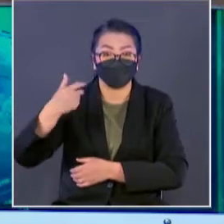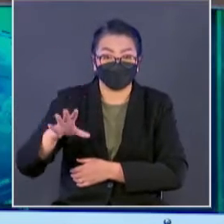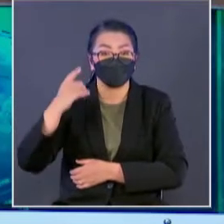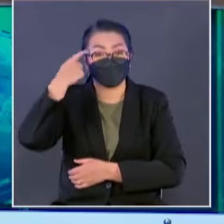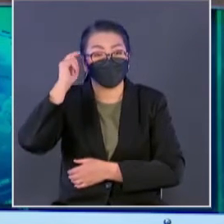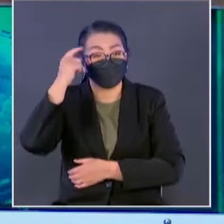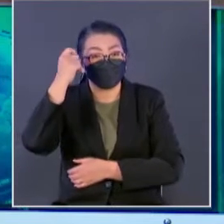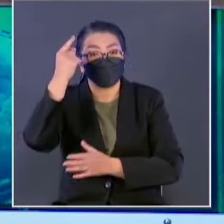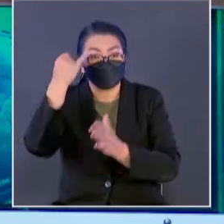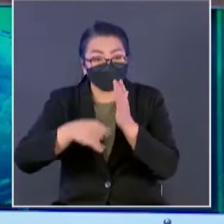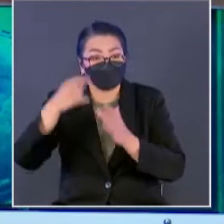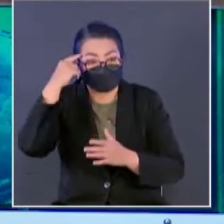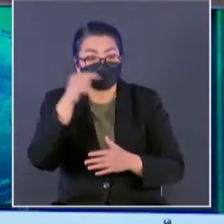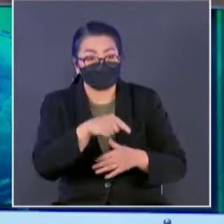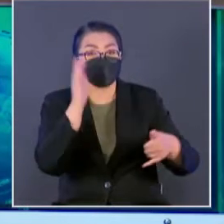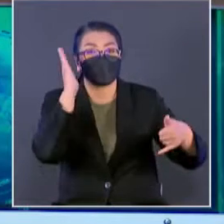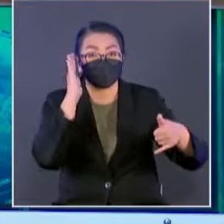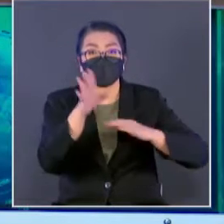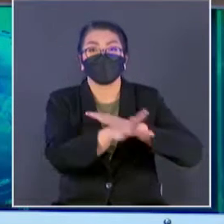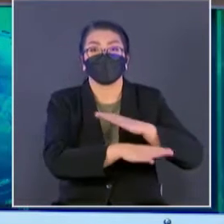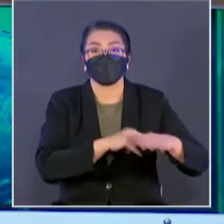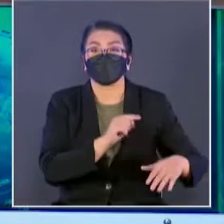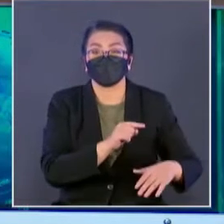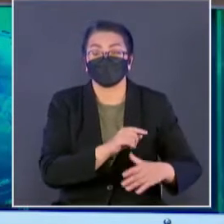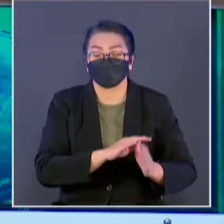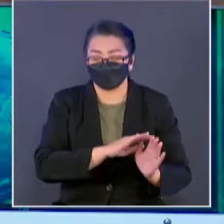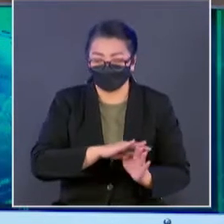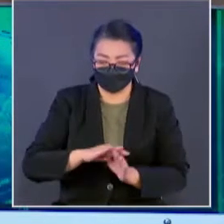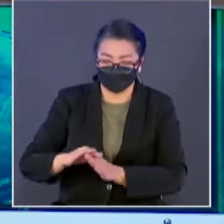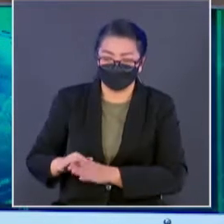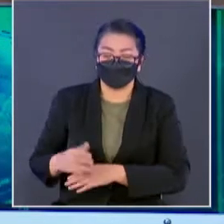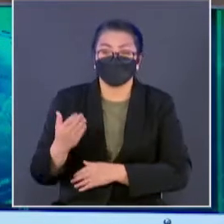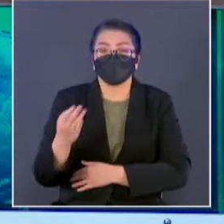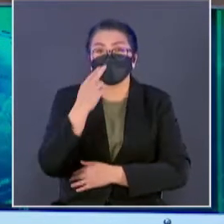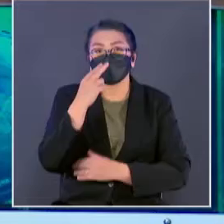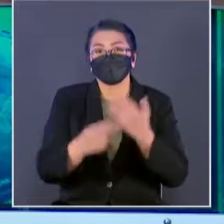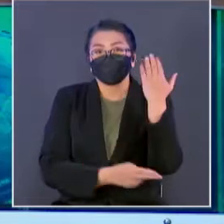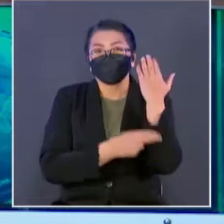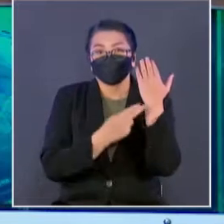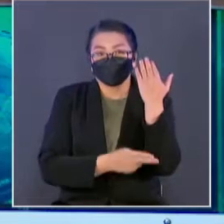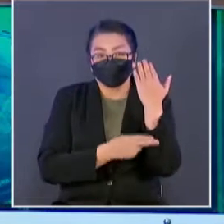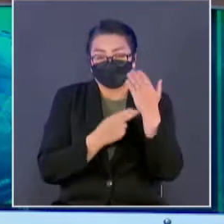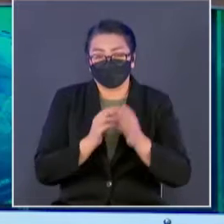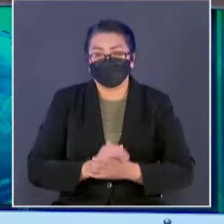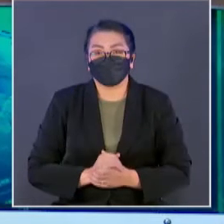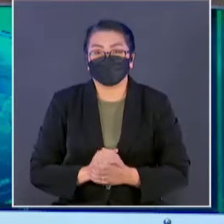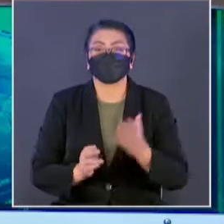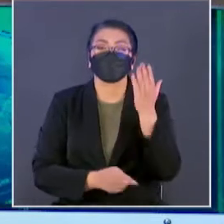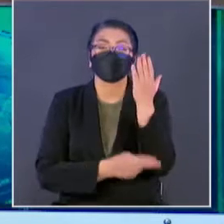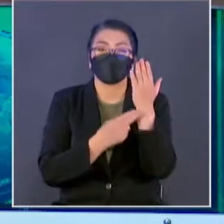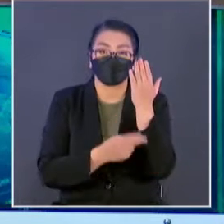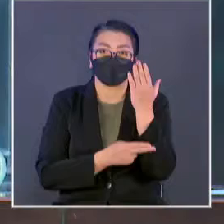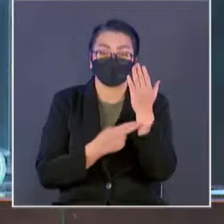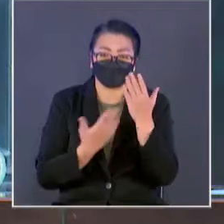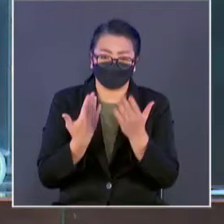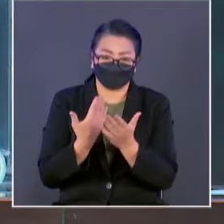คุณผู้ชมมาต่อกันที่เรื่องนี้นะคะเมื่อวานที่เรานำเสนอไปว่าโรงแรมในจังหวัดนครศรีธรรมราชเข้าร่วมฮอสพิเทลแต่ว่ายังไ